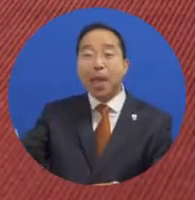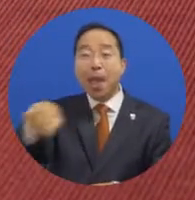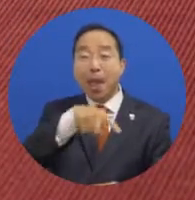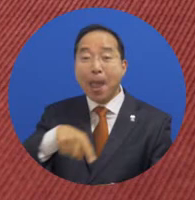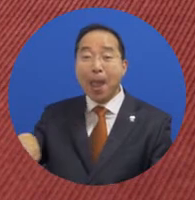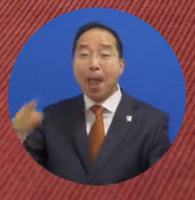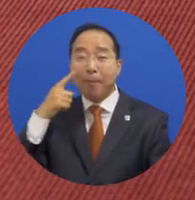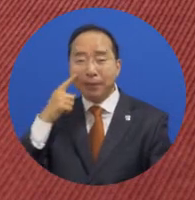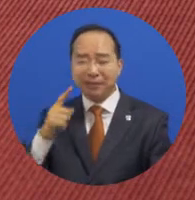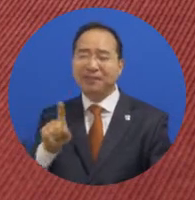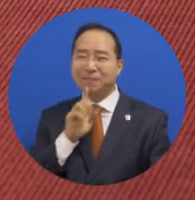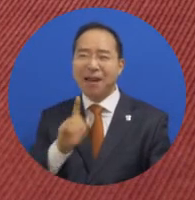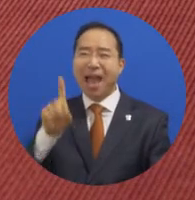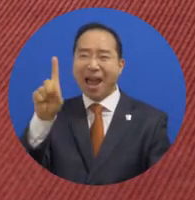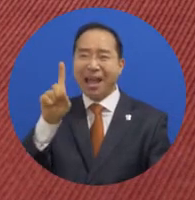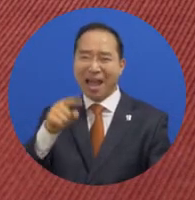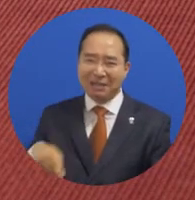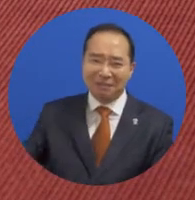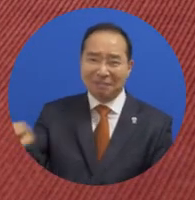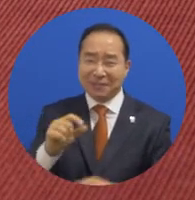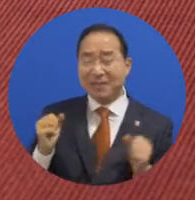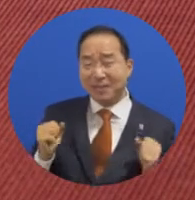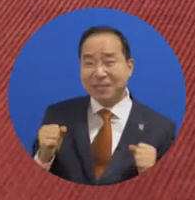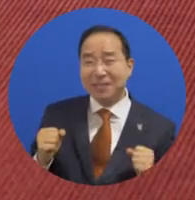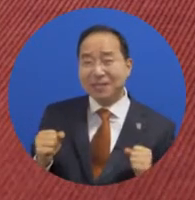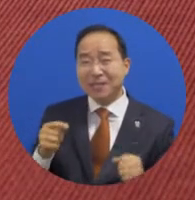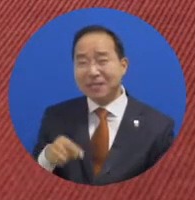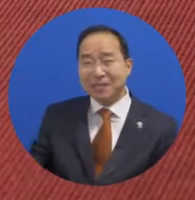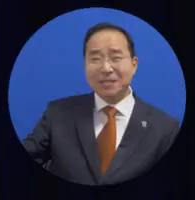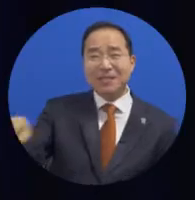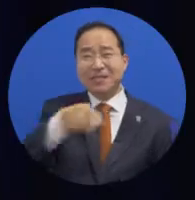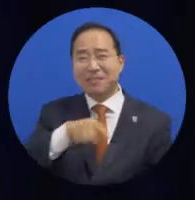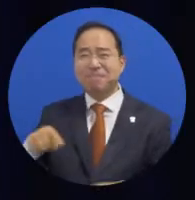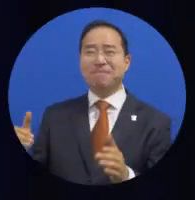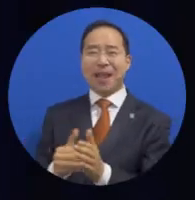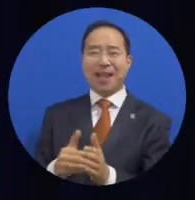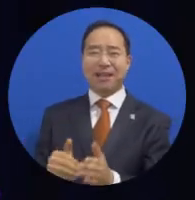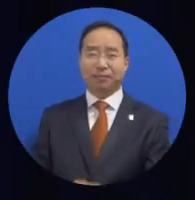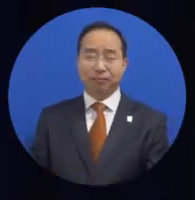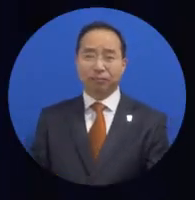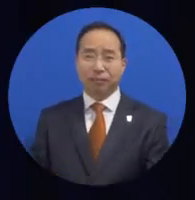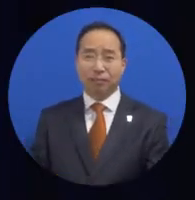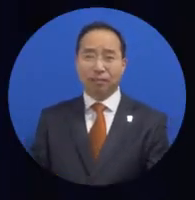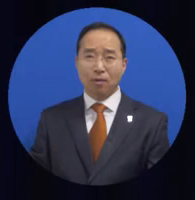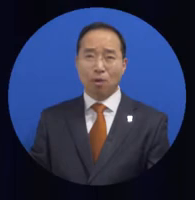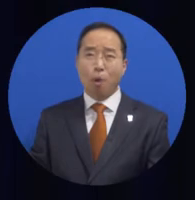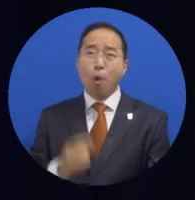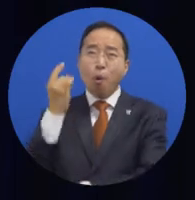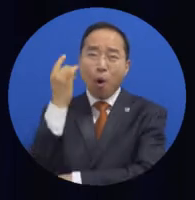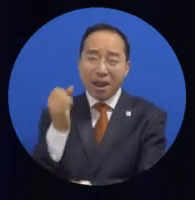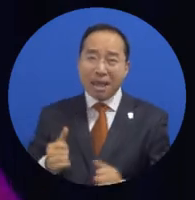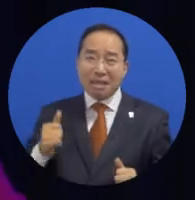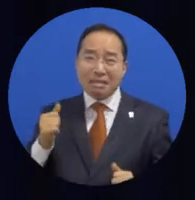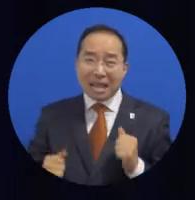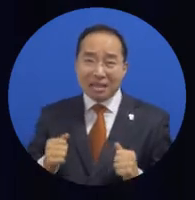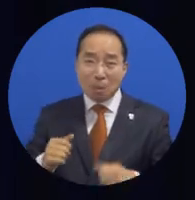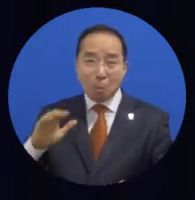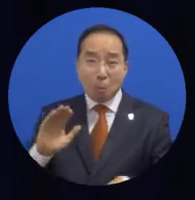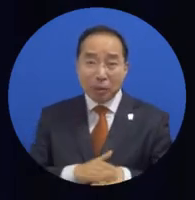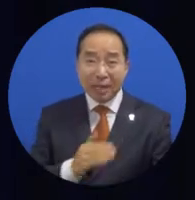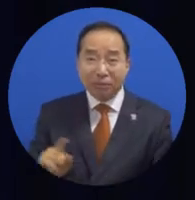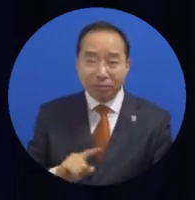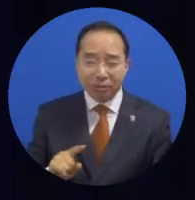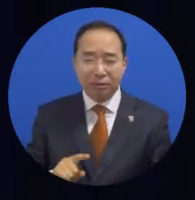돌자 하고 진짜 한 바퀴만 딱 돌고 집에 들어온 거예요. 원래 달리기를 잘 못하시는 분들이 처음에 막